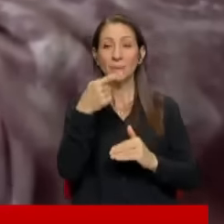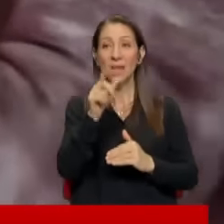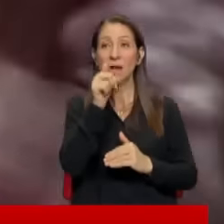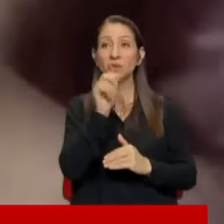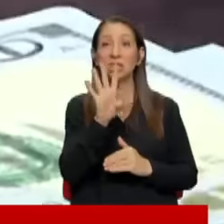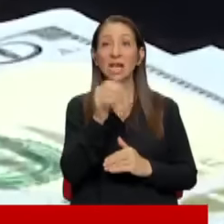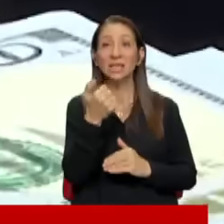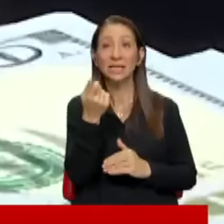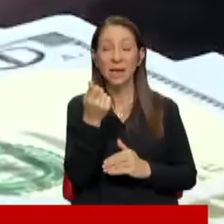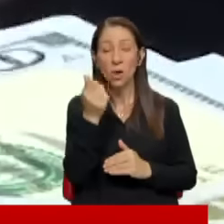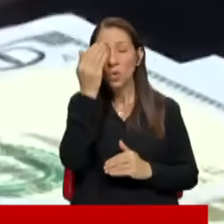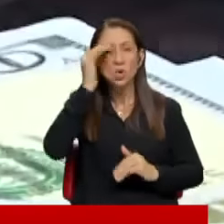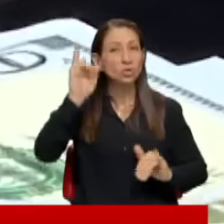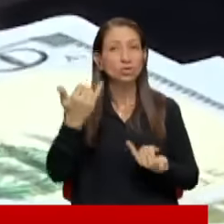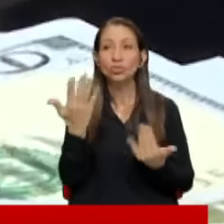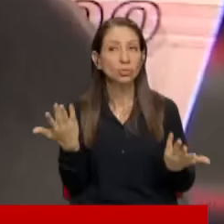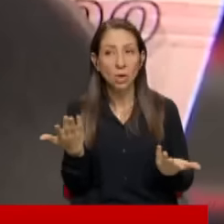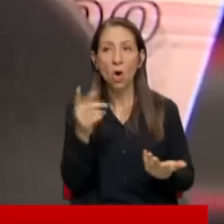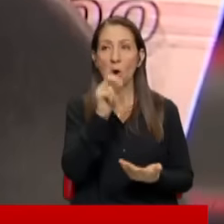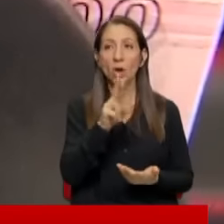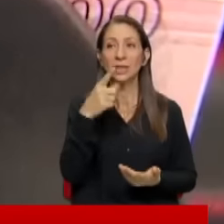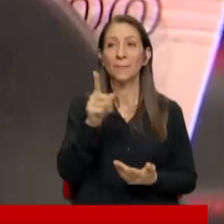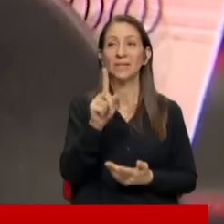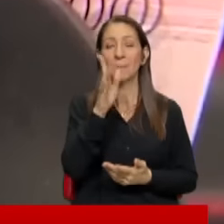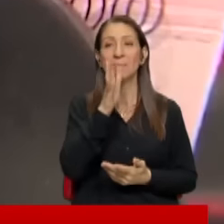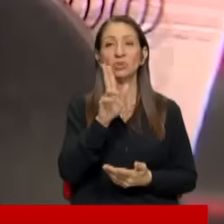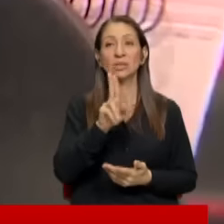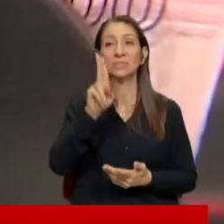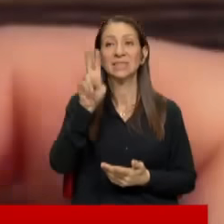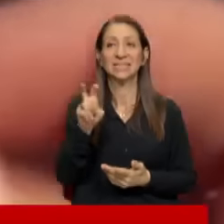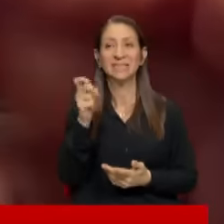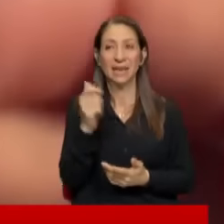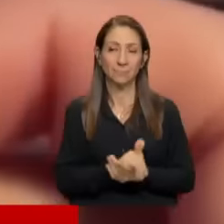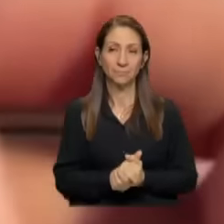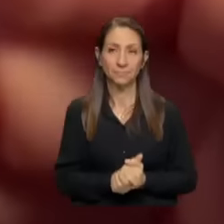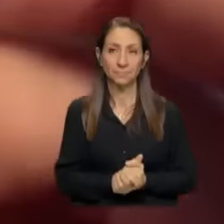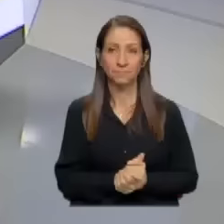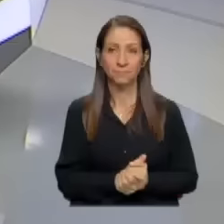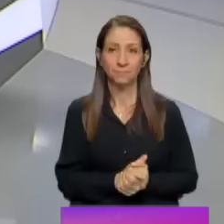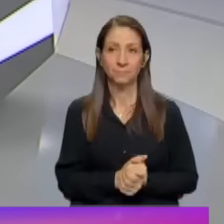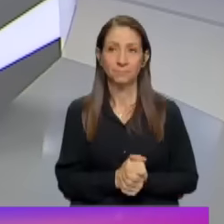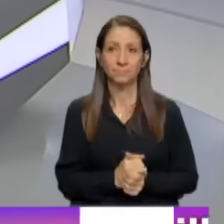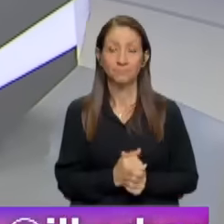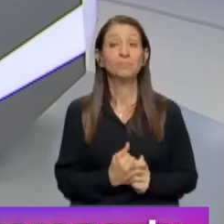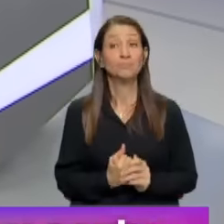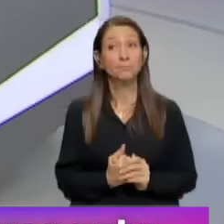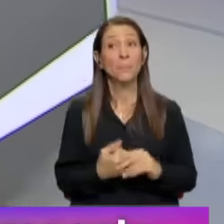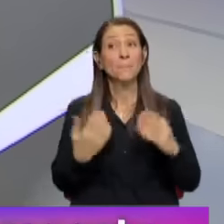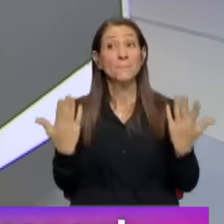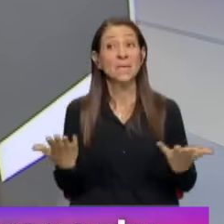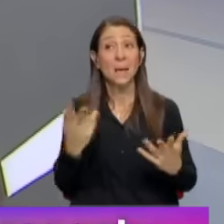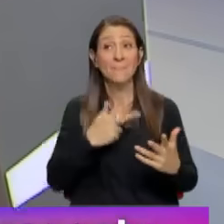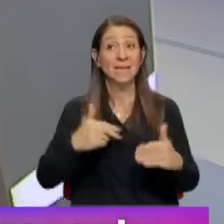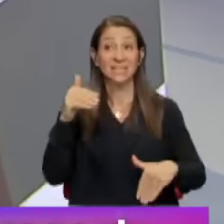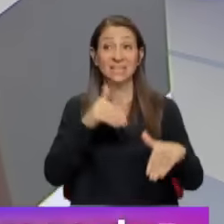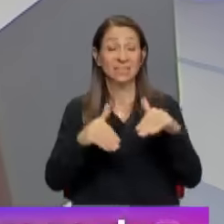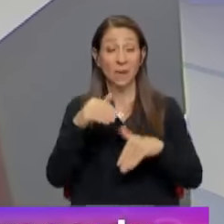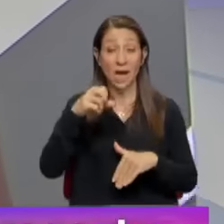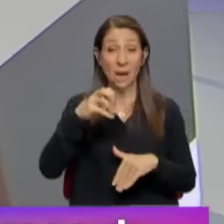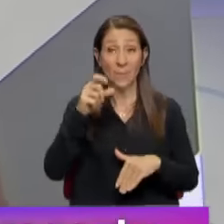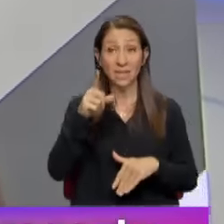16.646 lira. Yoksulluk sınırı ise 17.578 lira. Peki yerel seçimlerde